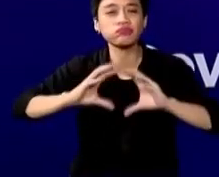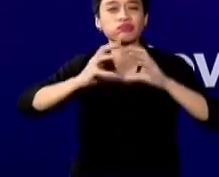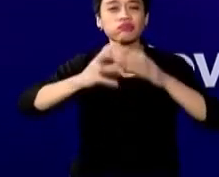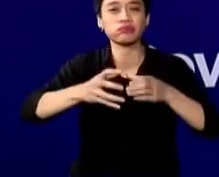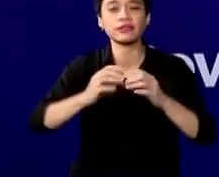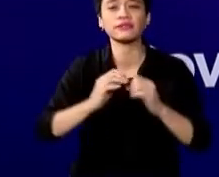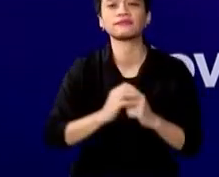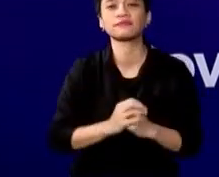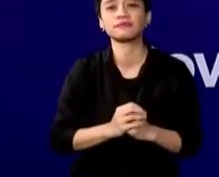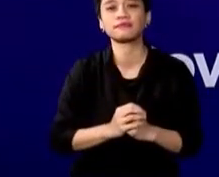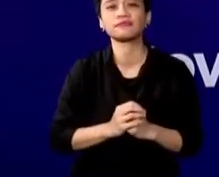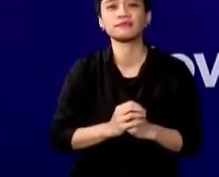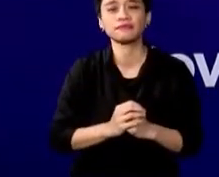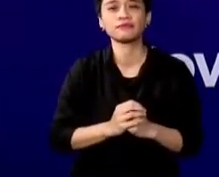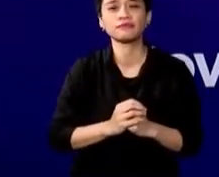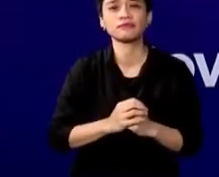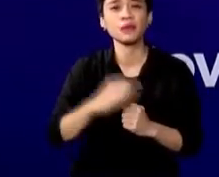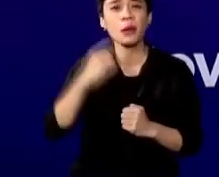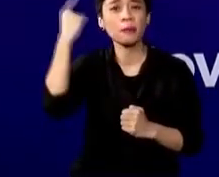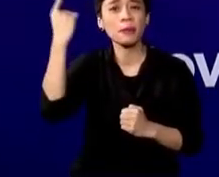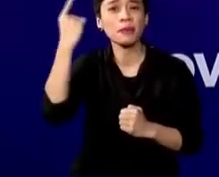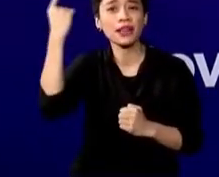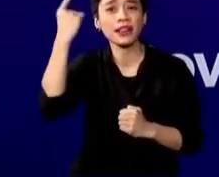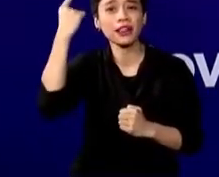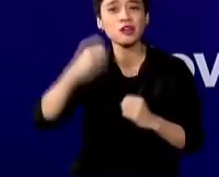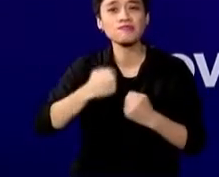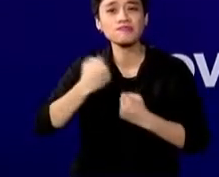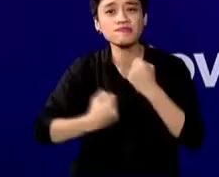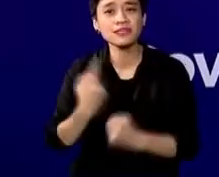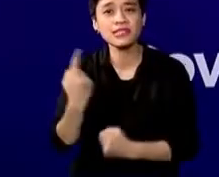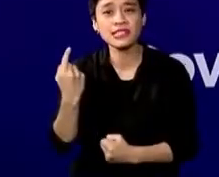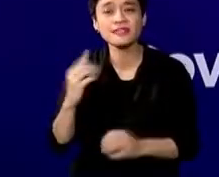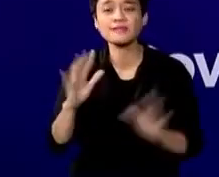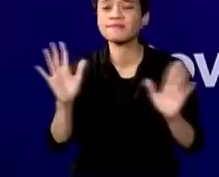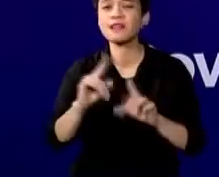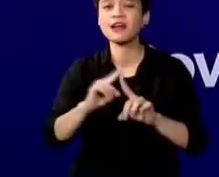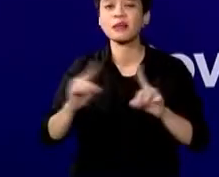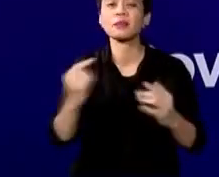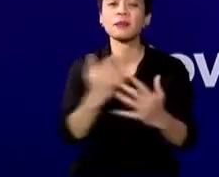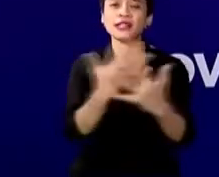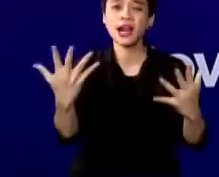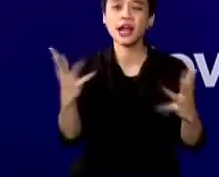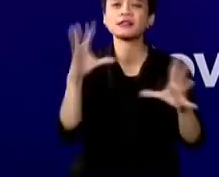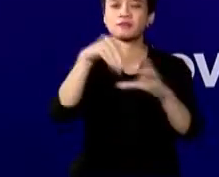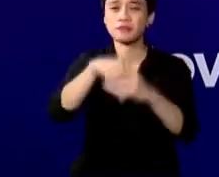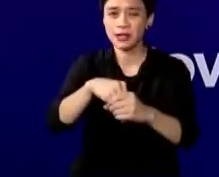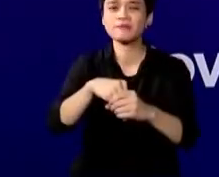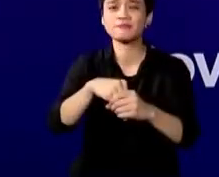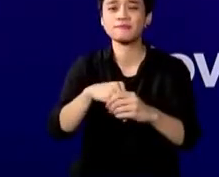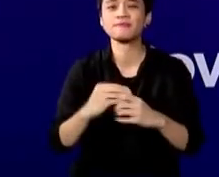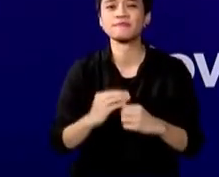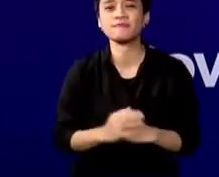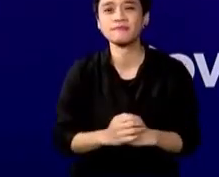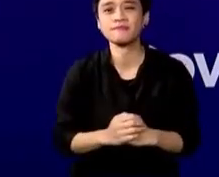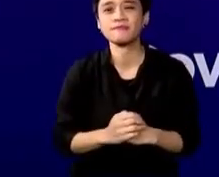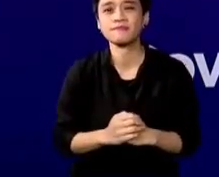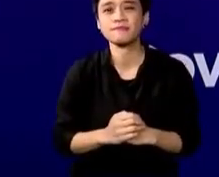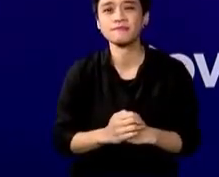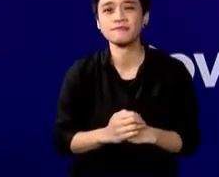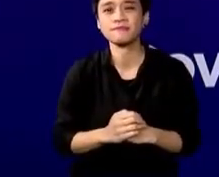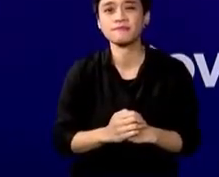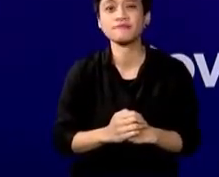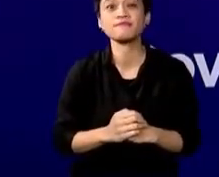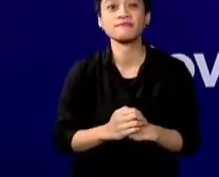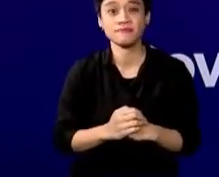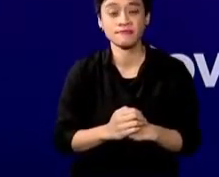hanya gerakan dari pemerintah tapi juga untuk seluruh masyarakat dan semua elemennya sejak pandemi ditetapkan